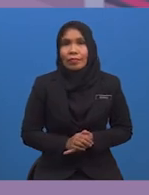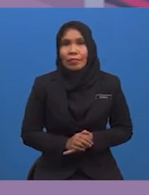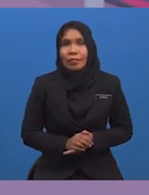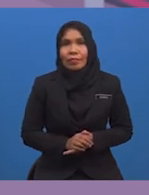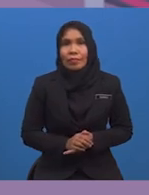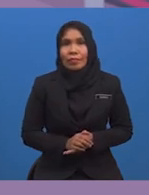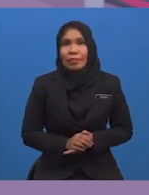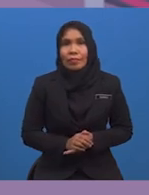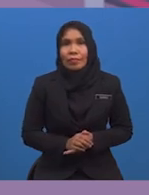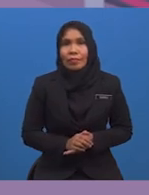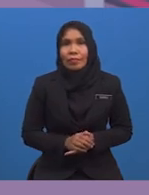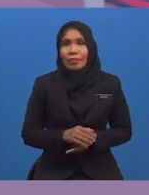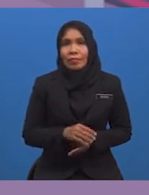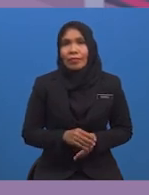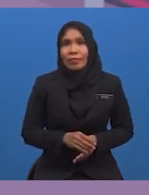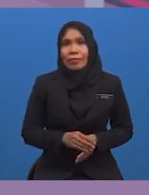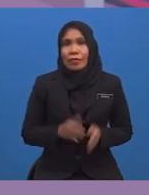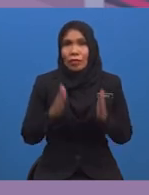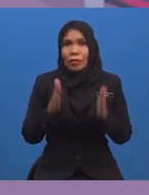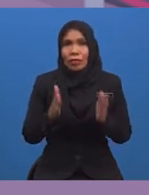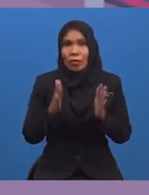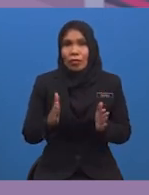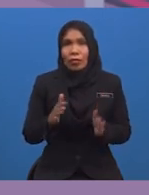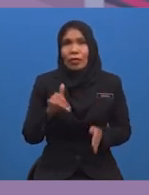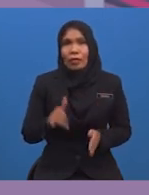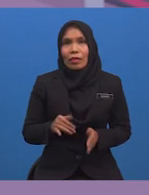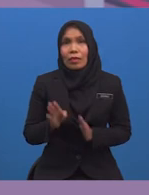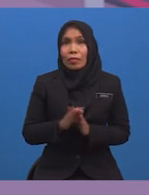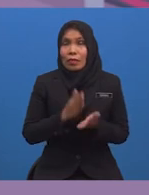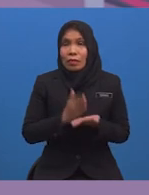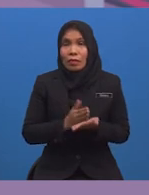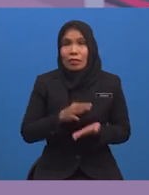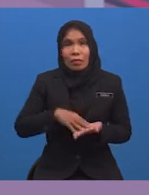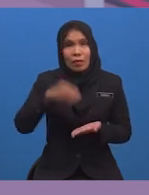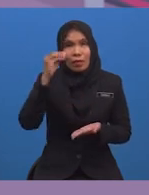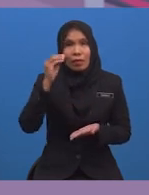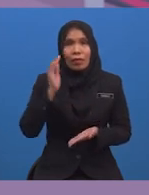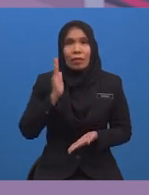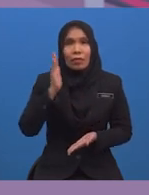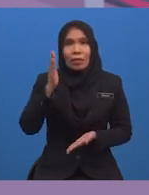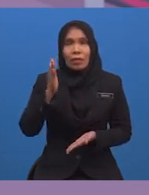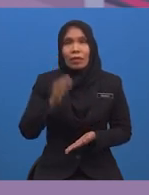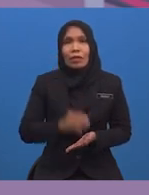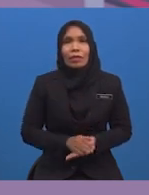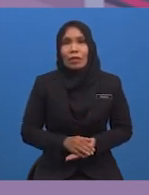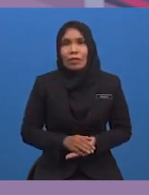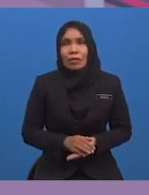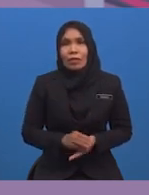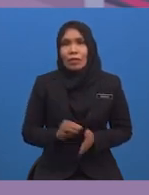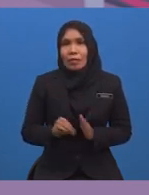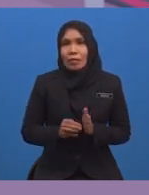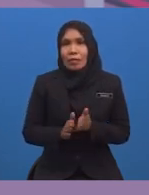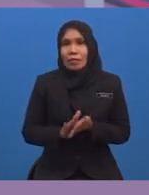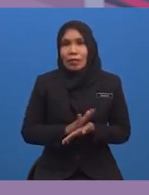dan berusaha. Dan orang-orang yang berhenti belajar akan menjadi pemilik masa lalu,